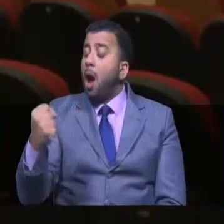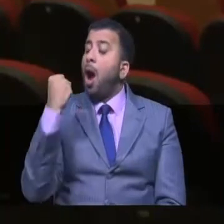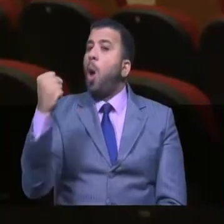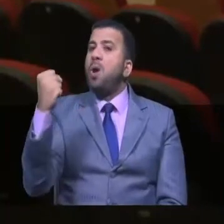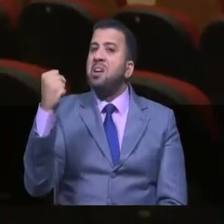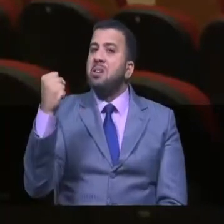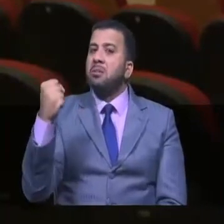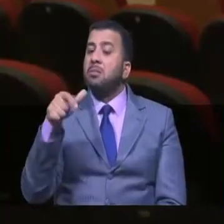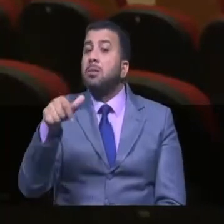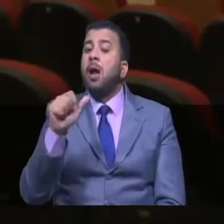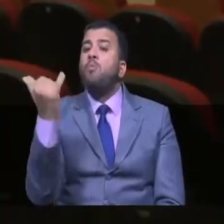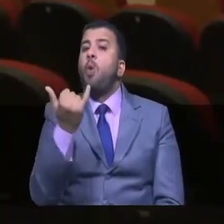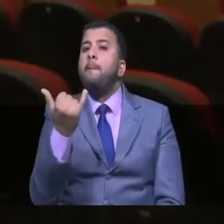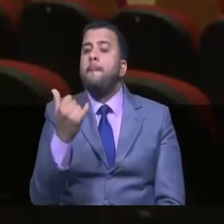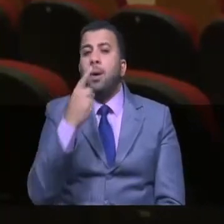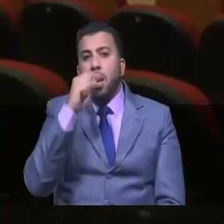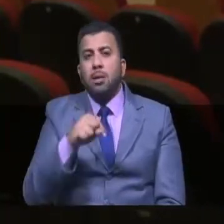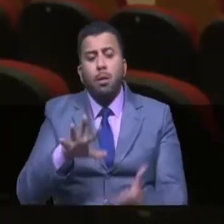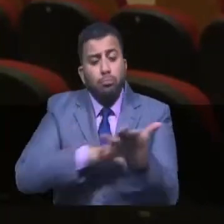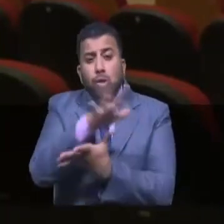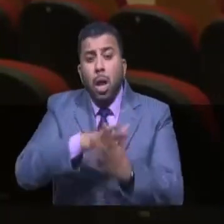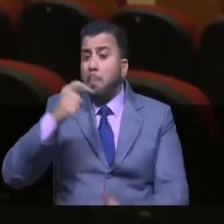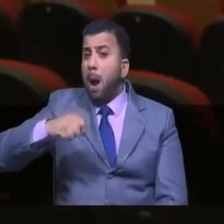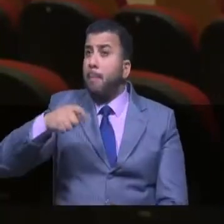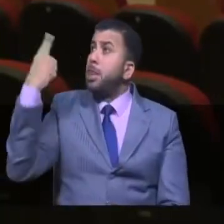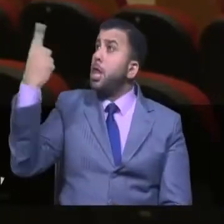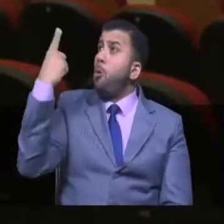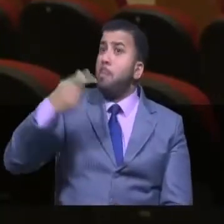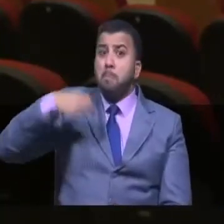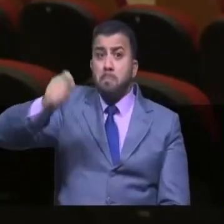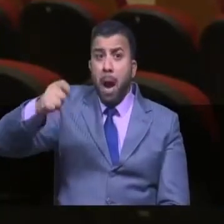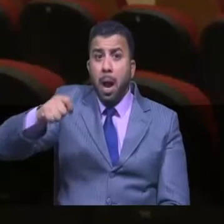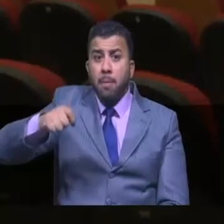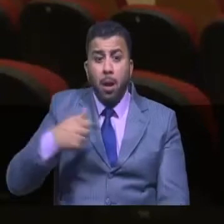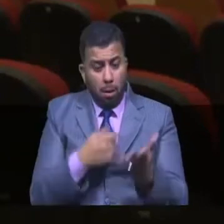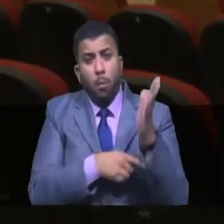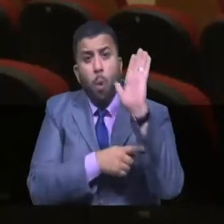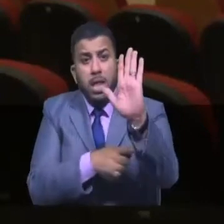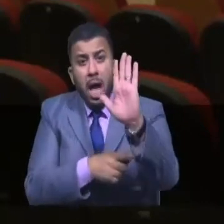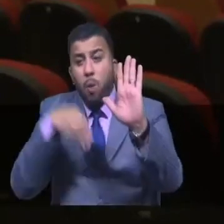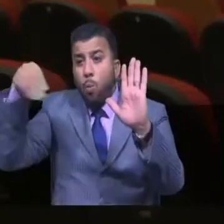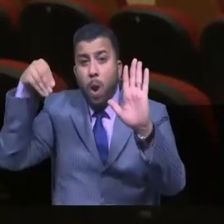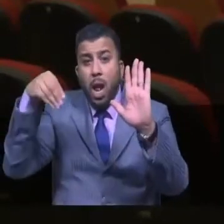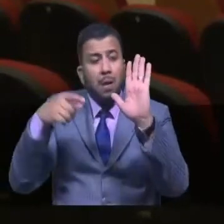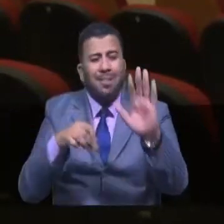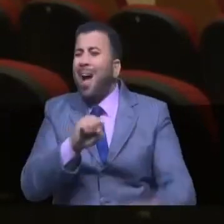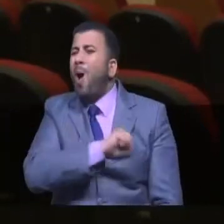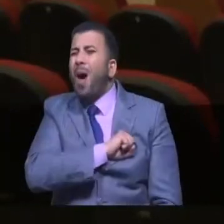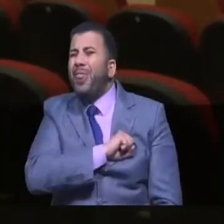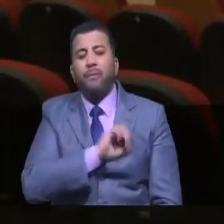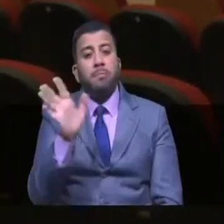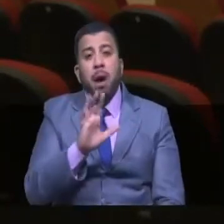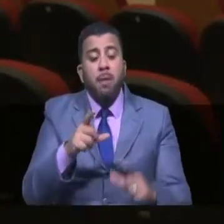في هذه القضية، فيما لو أحيل النزاع إلى القضاء الدولي دون شك وبالوثائق ودون أي عواطف